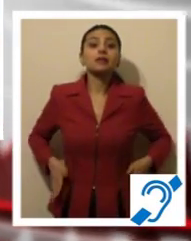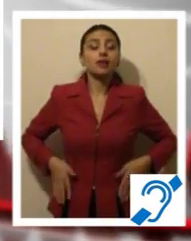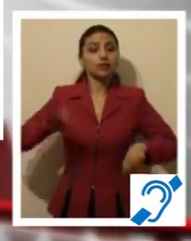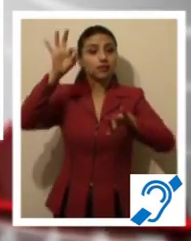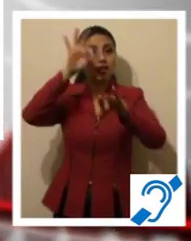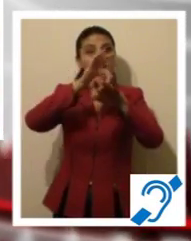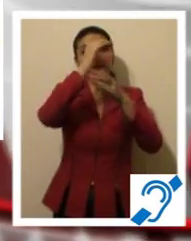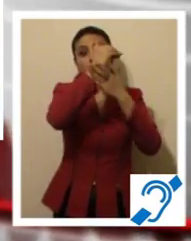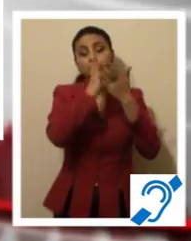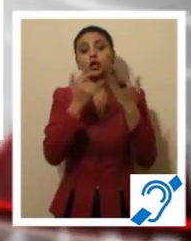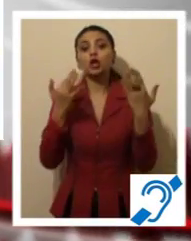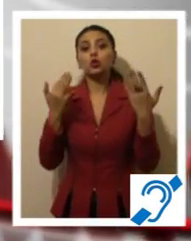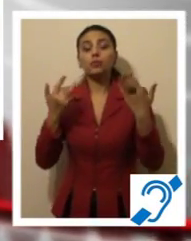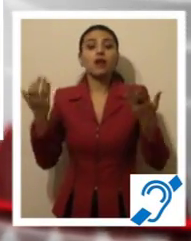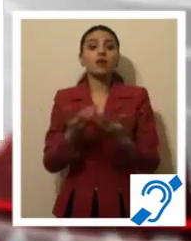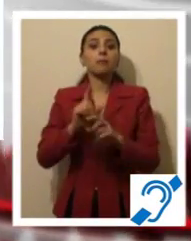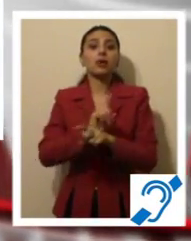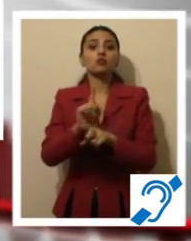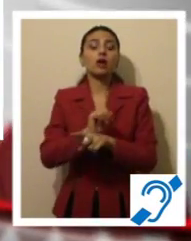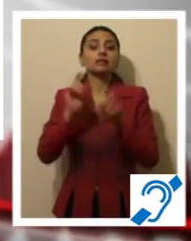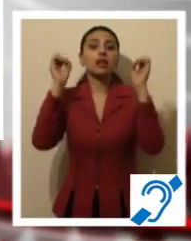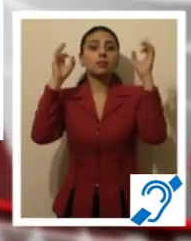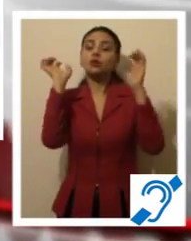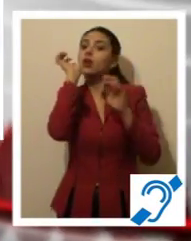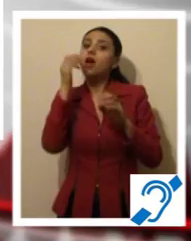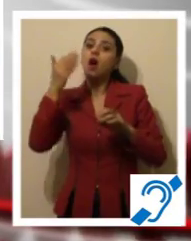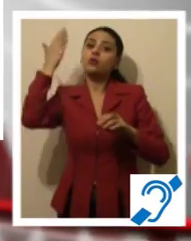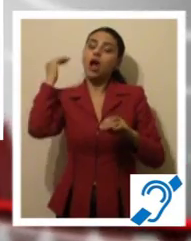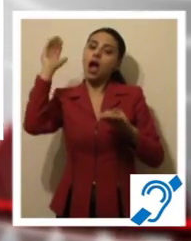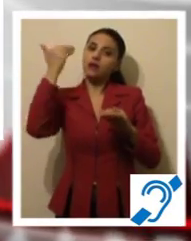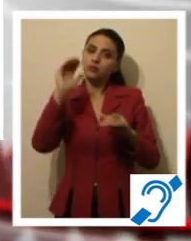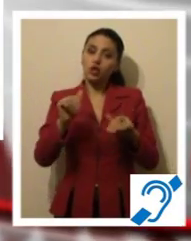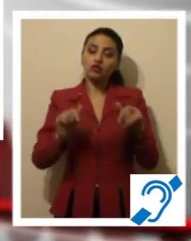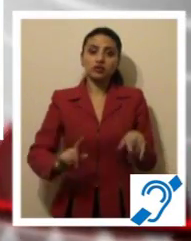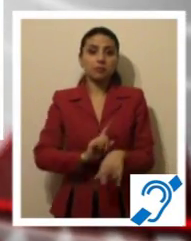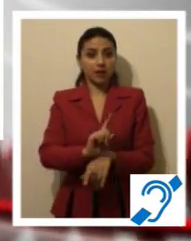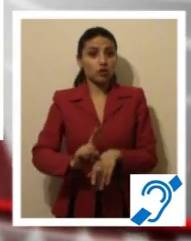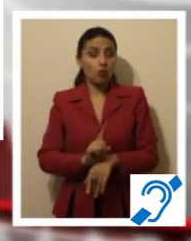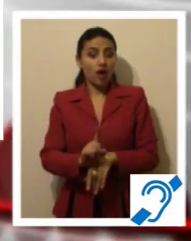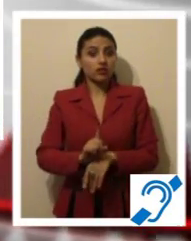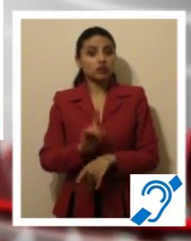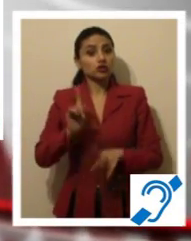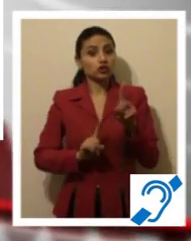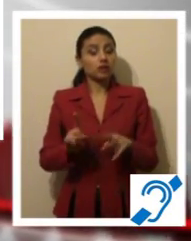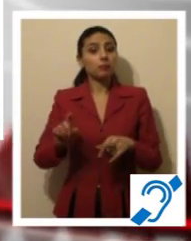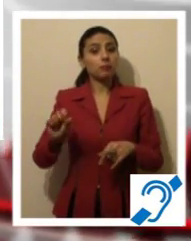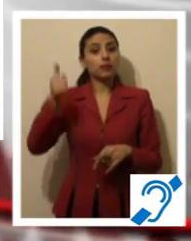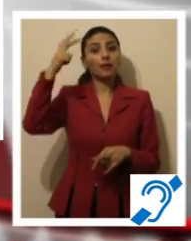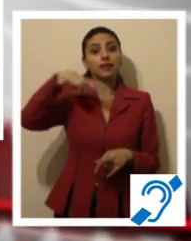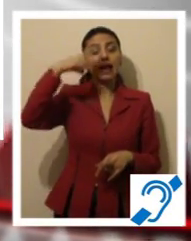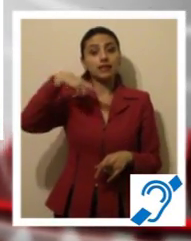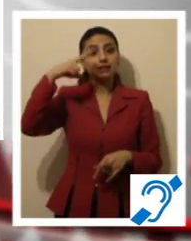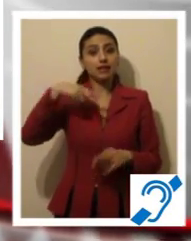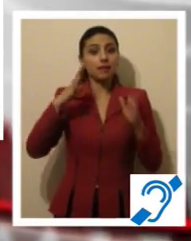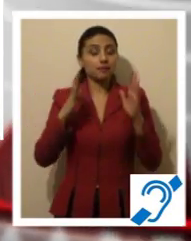numărul înregistrat în perioada sărbătorilor de iarnă față de anul trecut a scăzut. În această perioadă și chiar în primele 3 zile